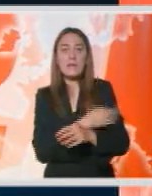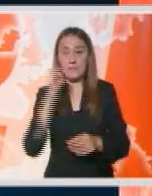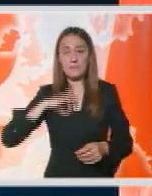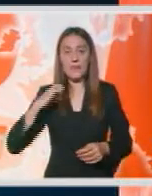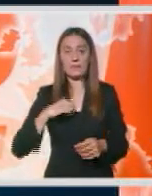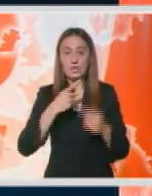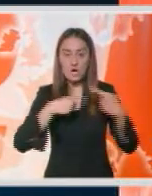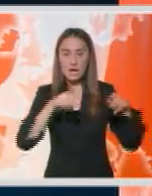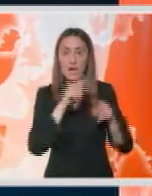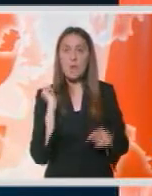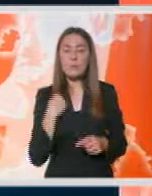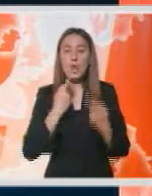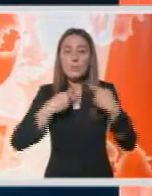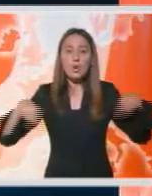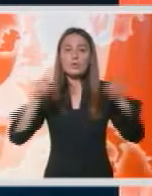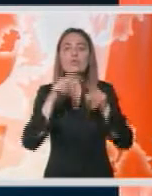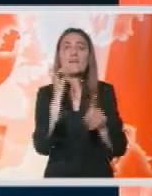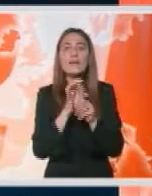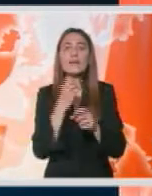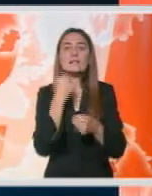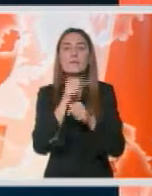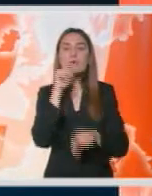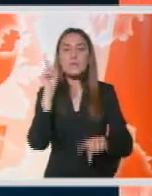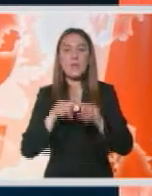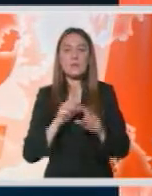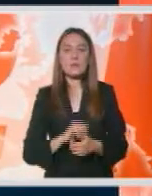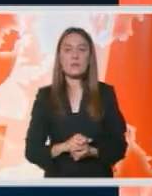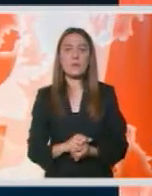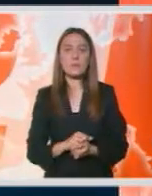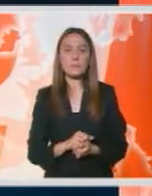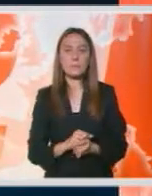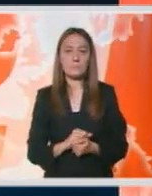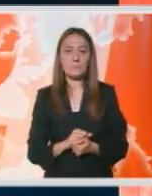nadležnih kantonalnih MUP-ova na području Federacije Bosne i Hercegovine.